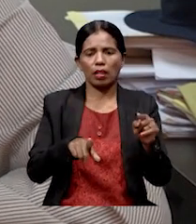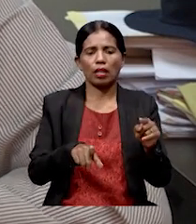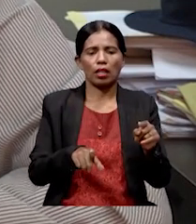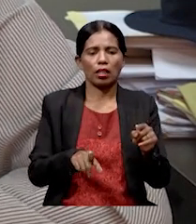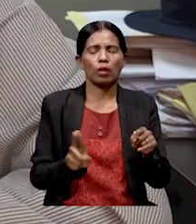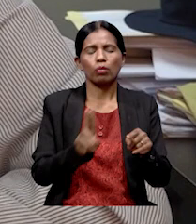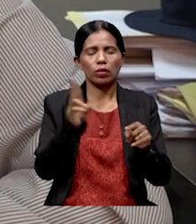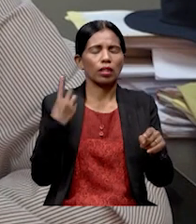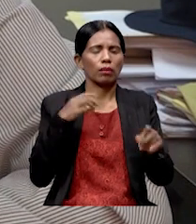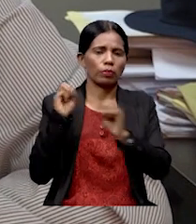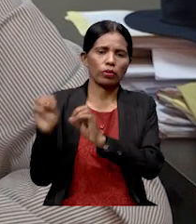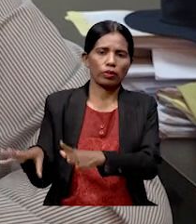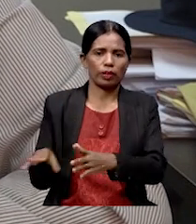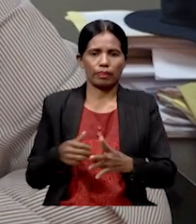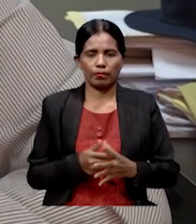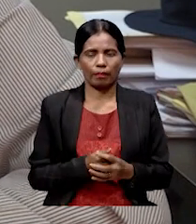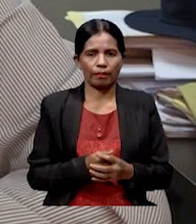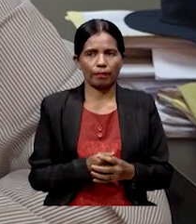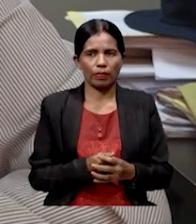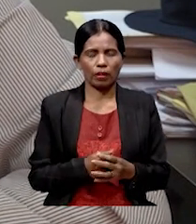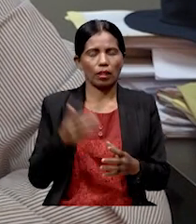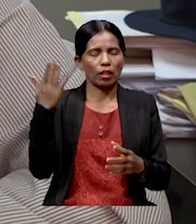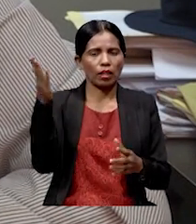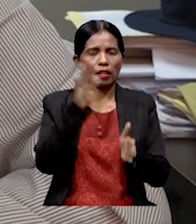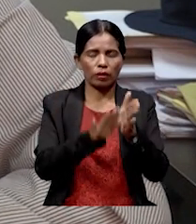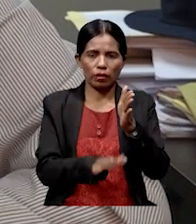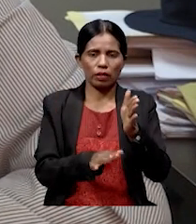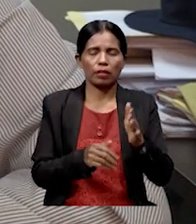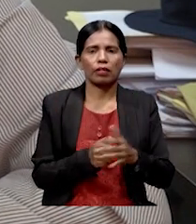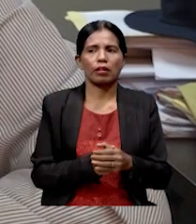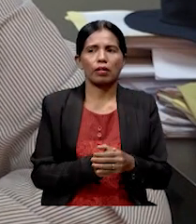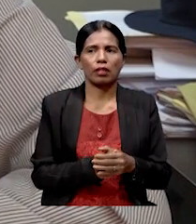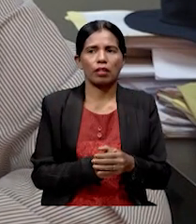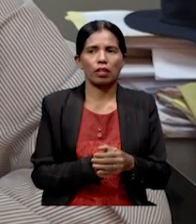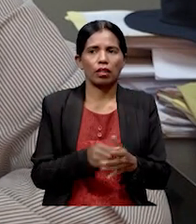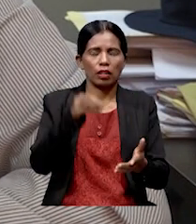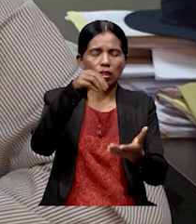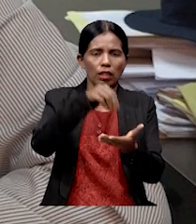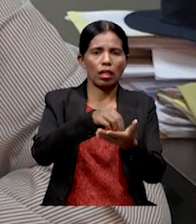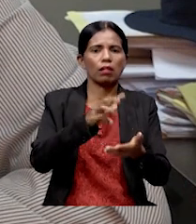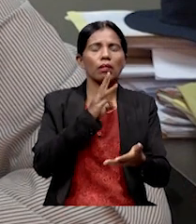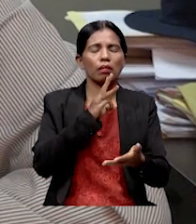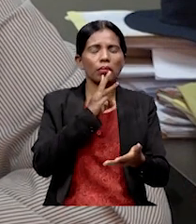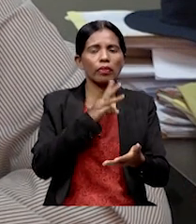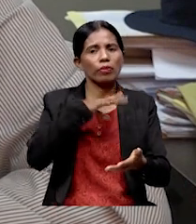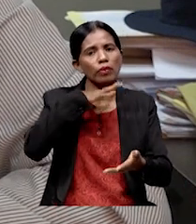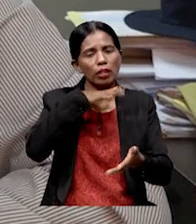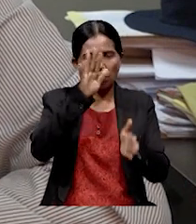ita think soe ona iha minus de mil per minus nia tama iha 500